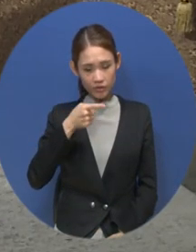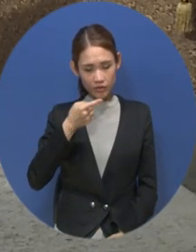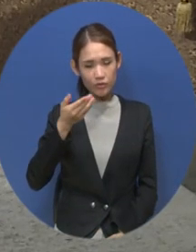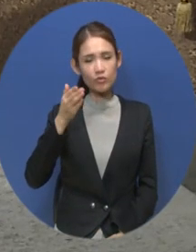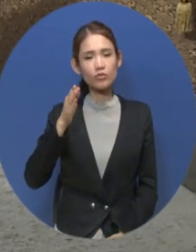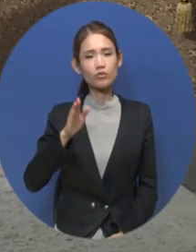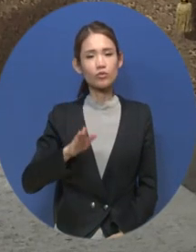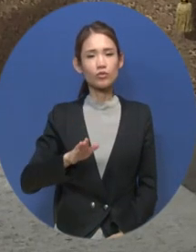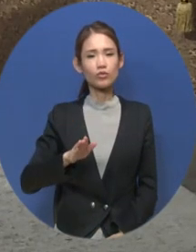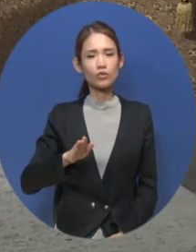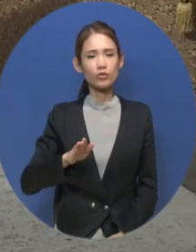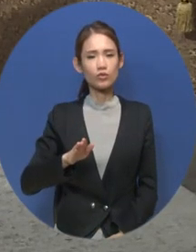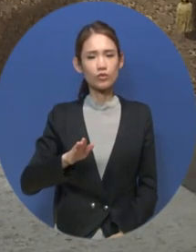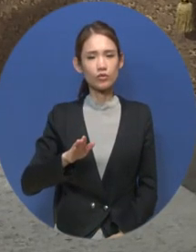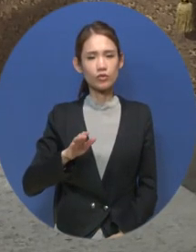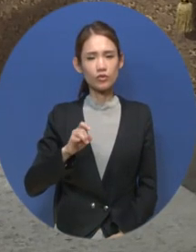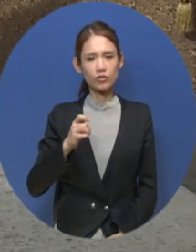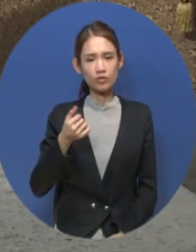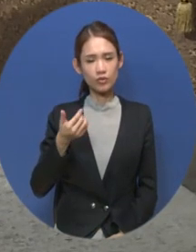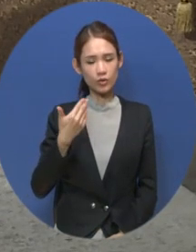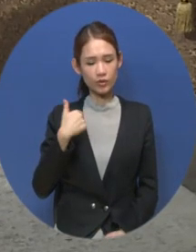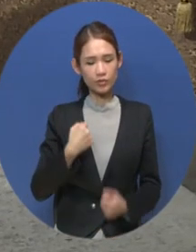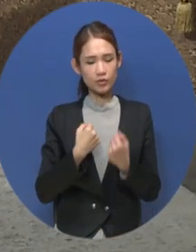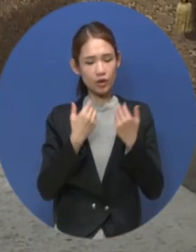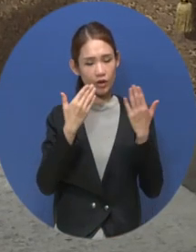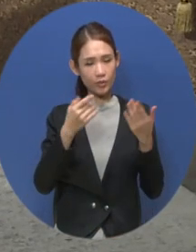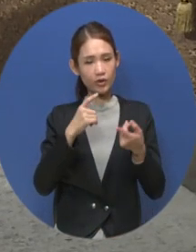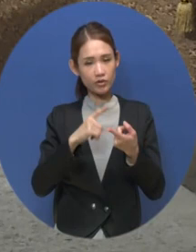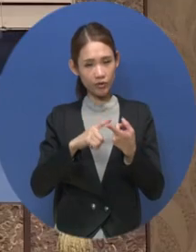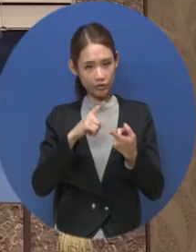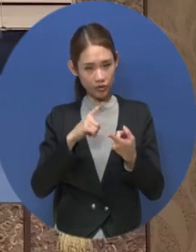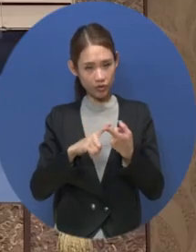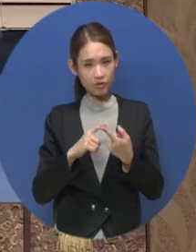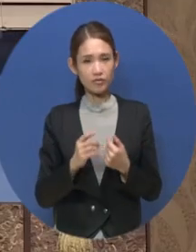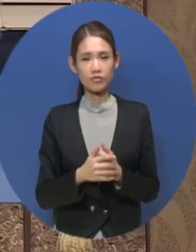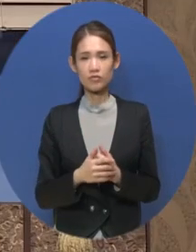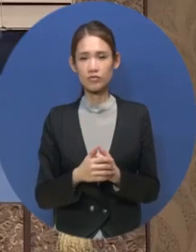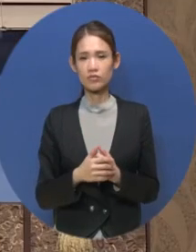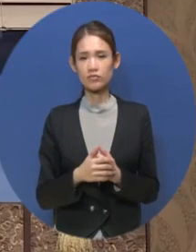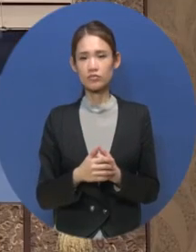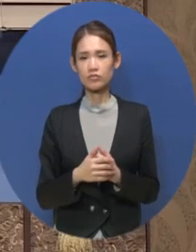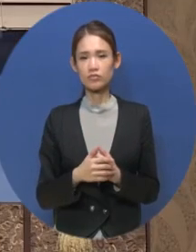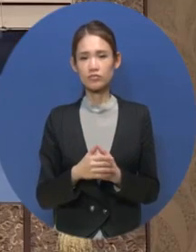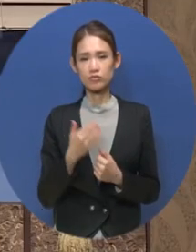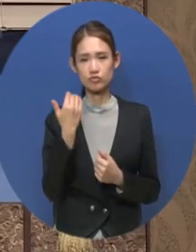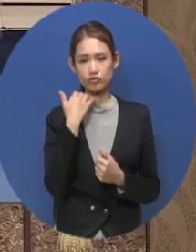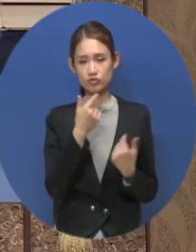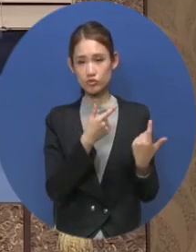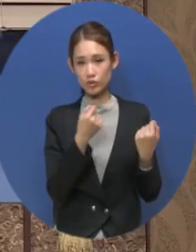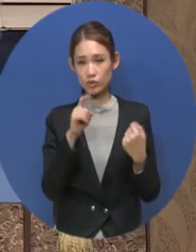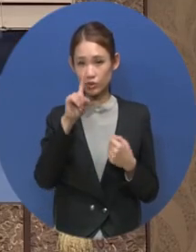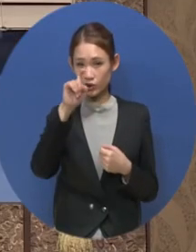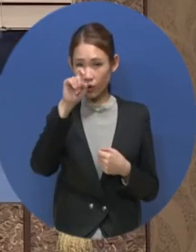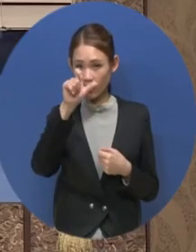해보자. 근데 공명정대하는 건 누구나 이제 아까 말씀드렸다시피 누구나 15개 장애 유형이 다